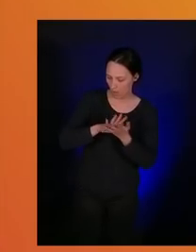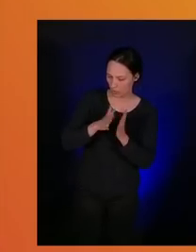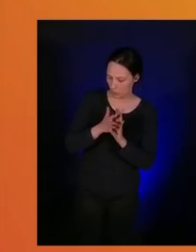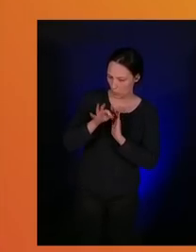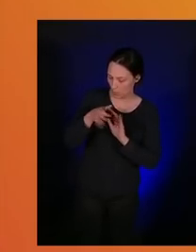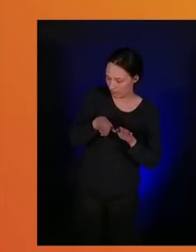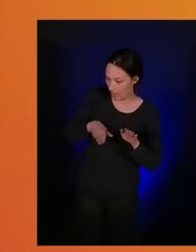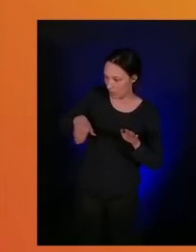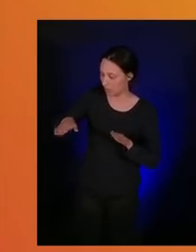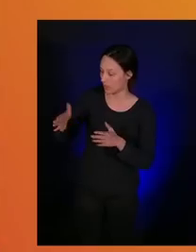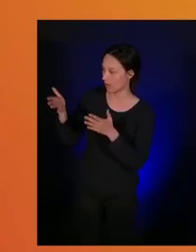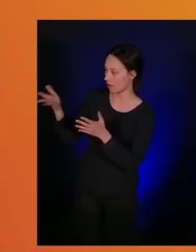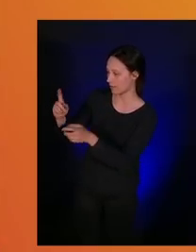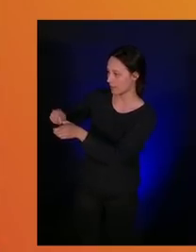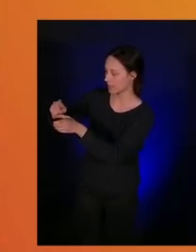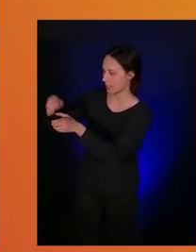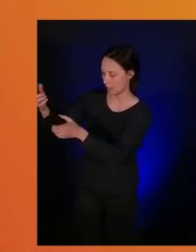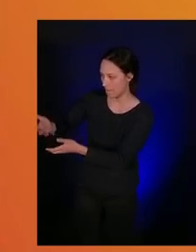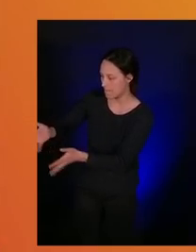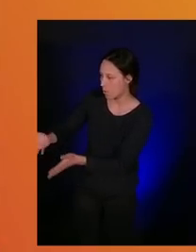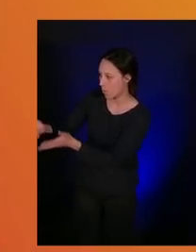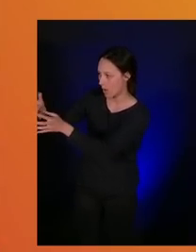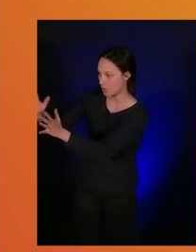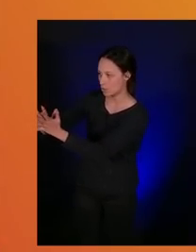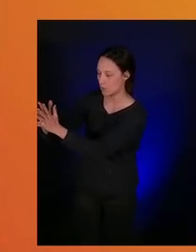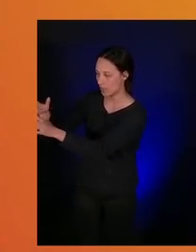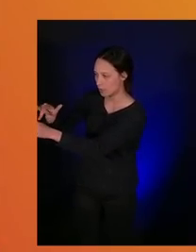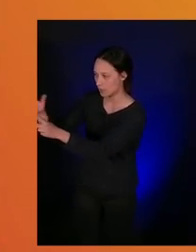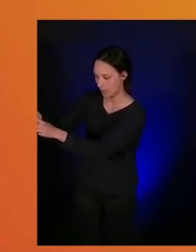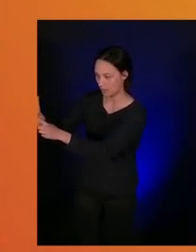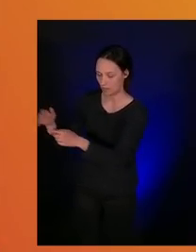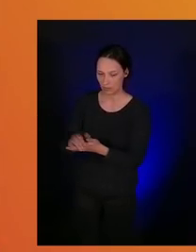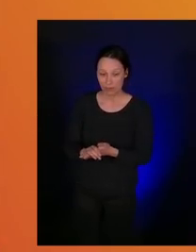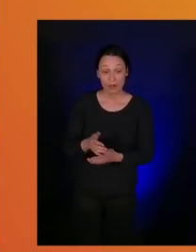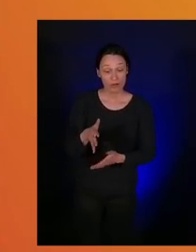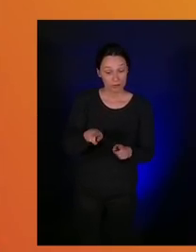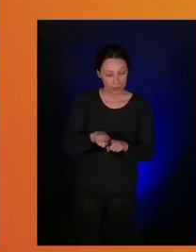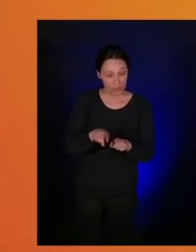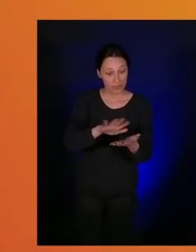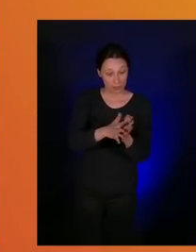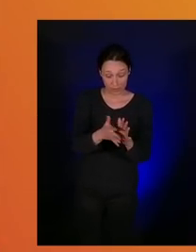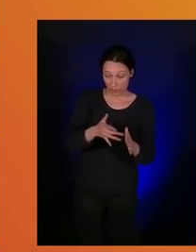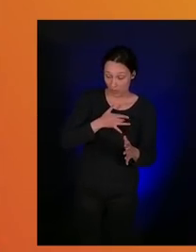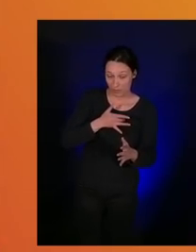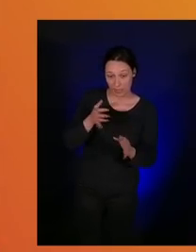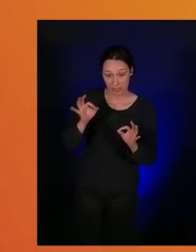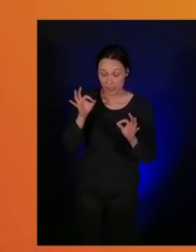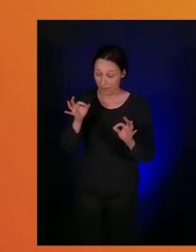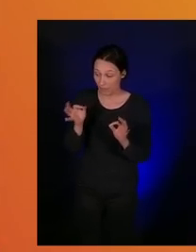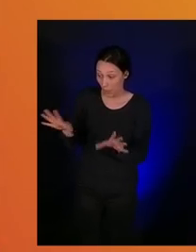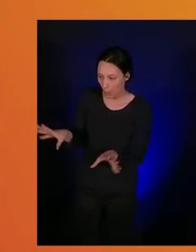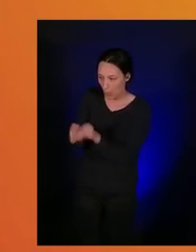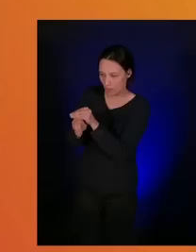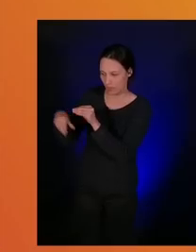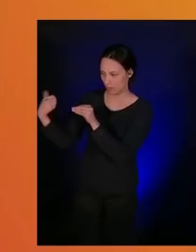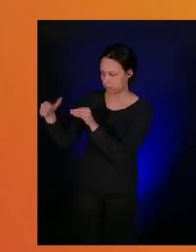par le syndicalisme. Il s'intéresse aussi à la construction lente de l'unité syndicale dont chacune et